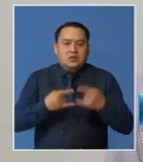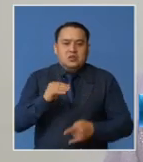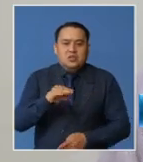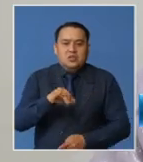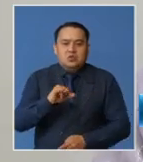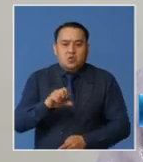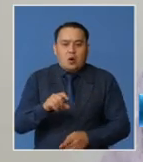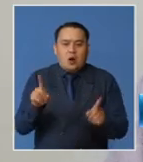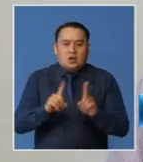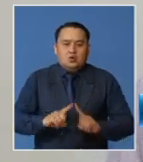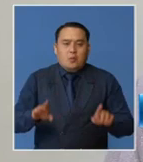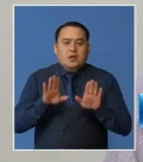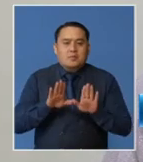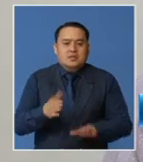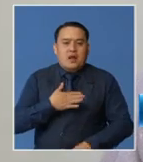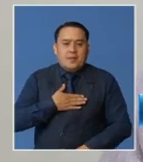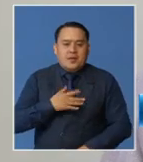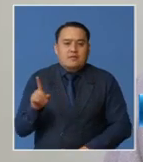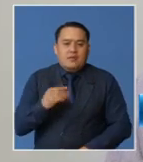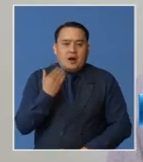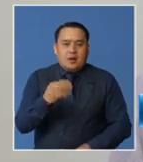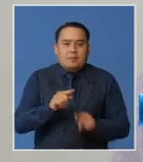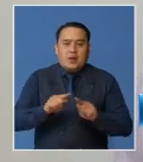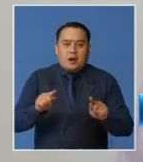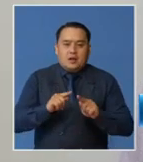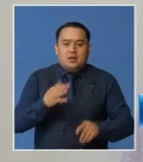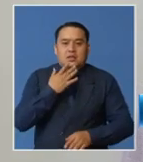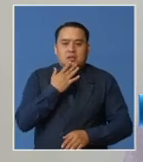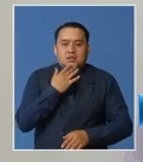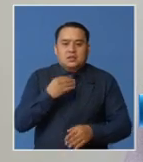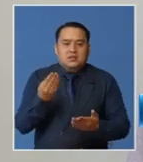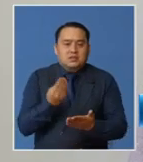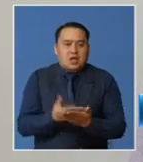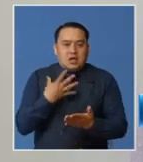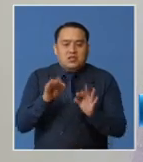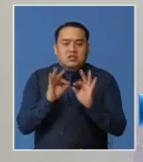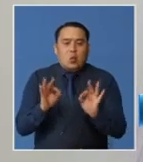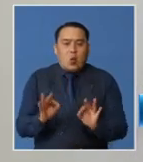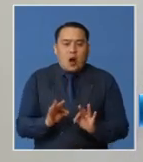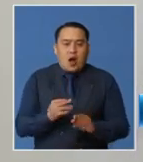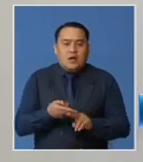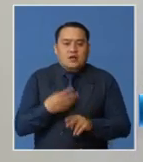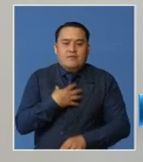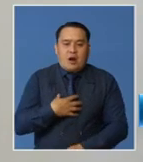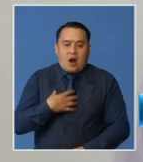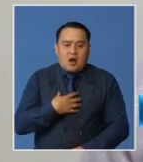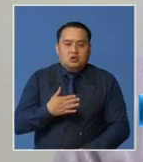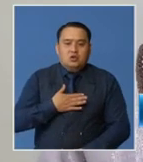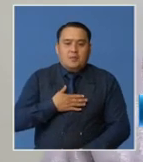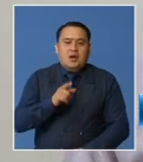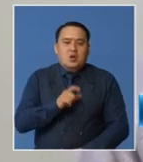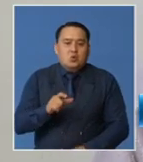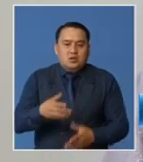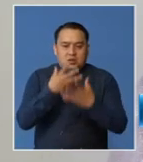ЖТСУ занимает отдельное место для меня, потому что вы пропагандируете национальные ценности и искусство. Это очень важно, чтобы наши люди